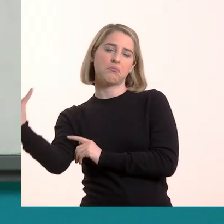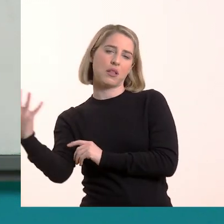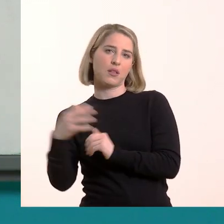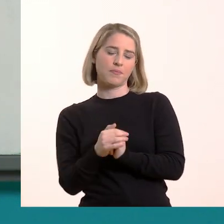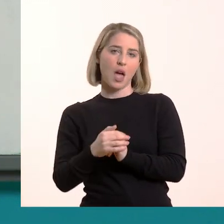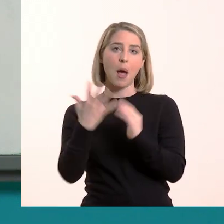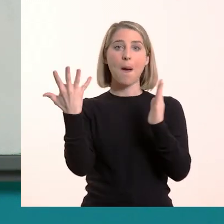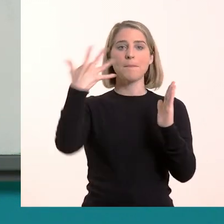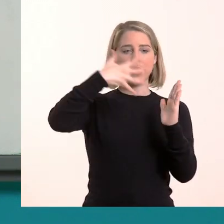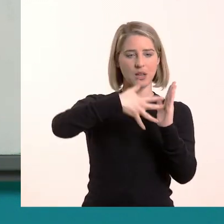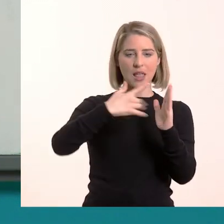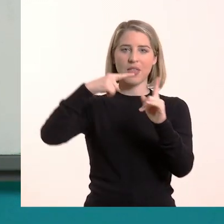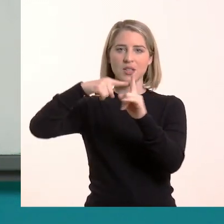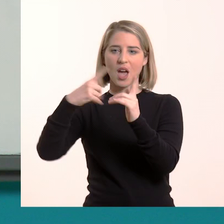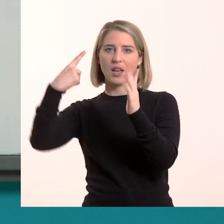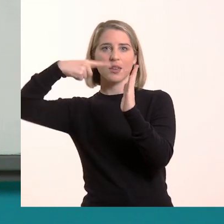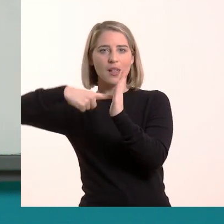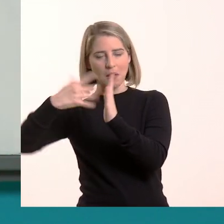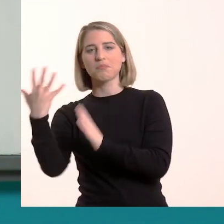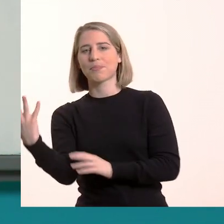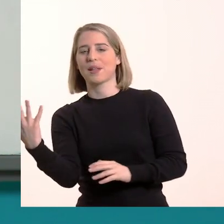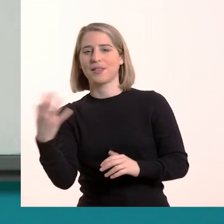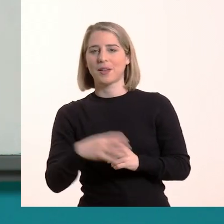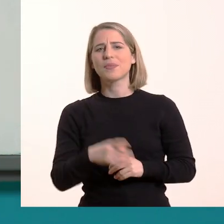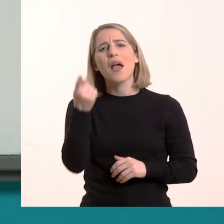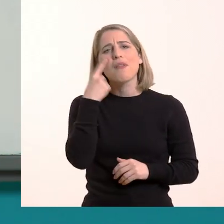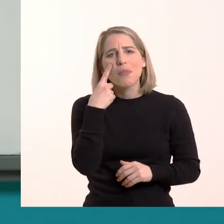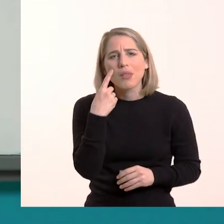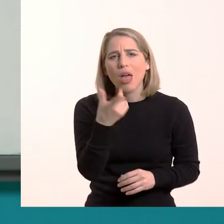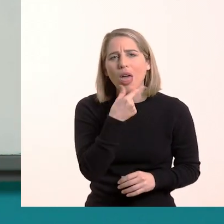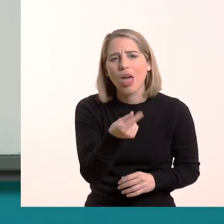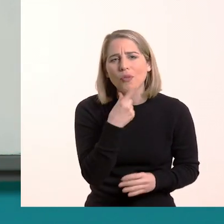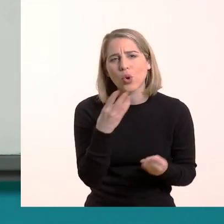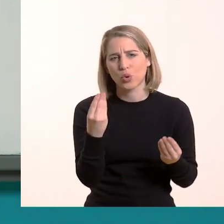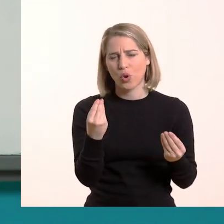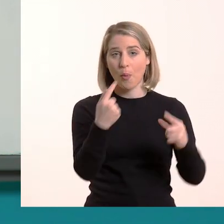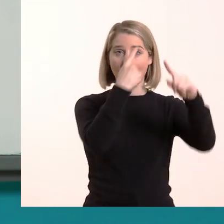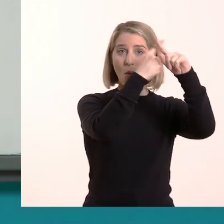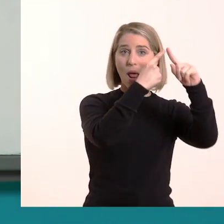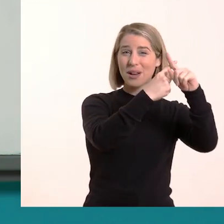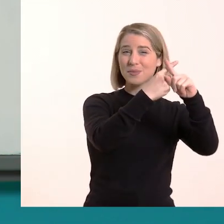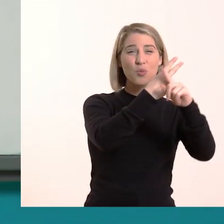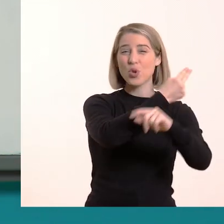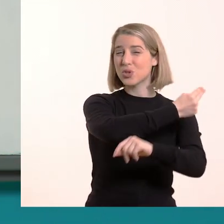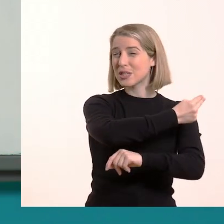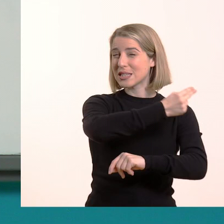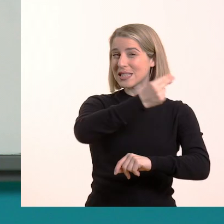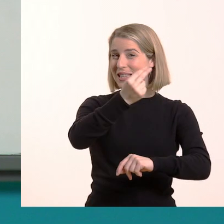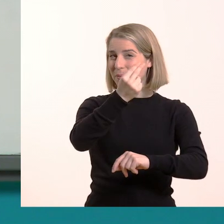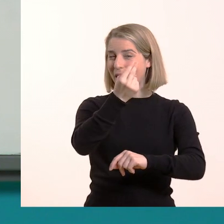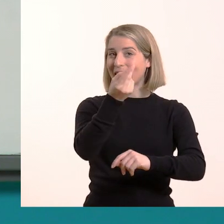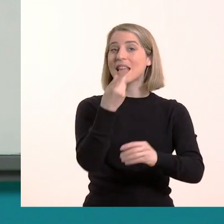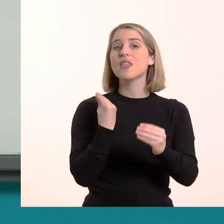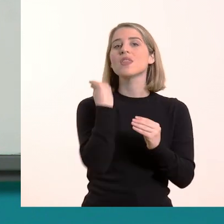5.000 δια 1000, 5. Βλέπετε πόσο εύκολο είναι. Όταν πολλαπλασιάζουμε με 10, 100,